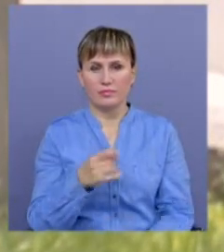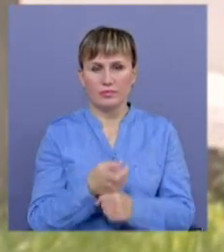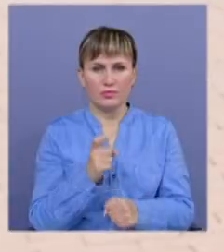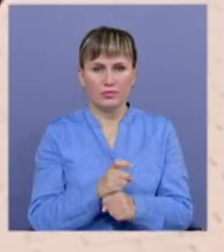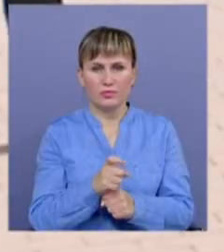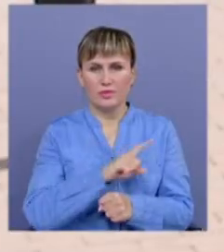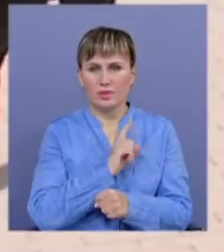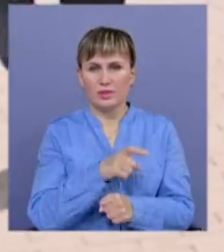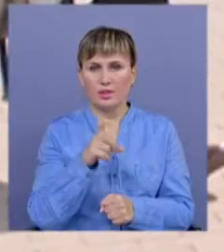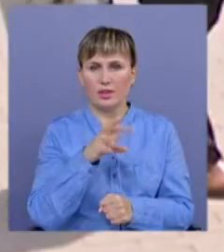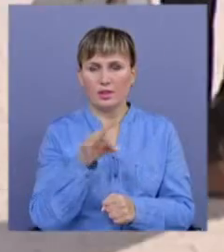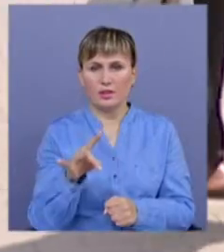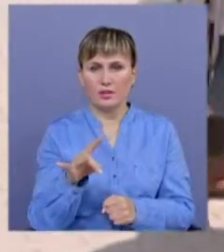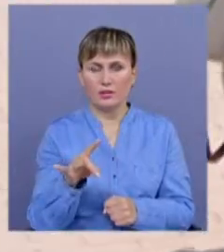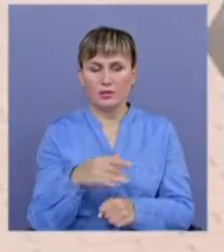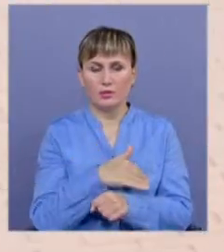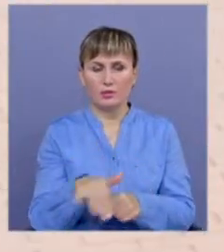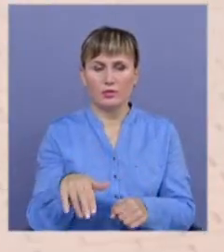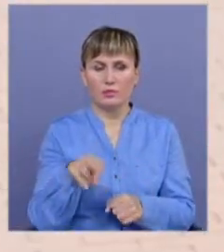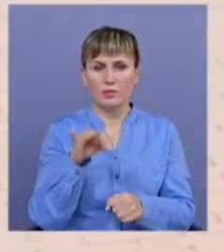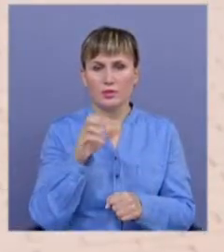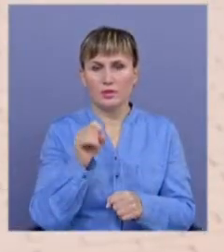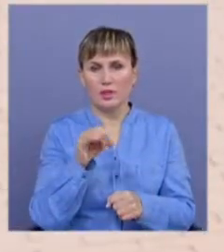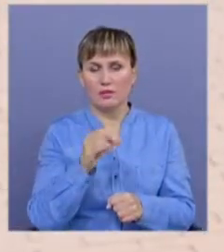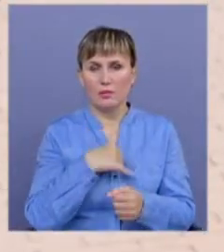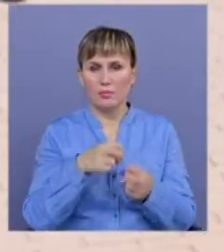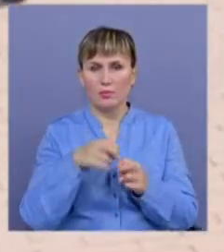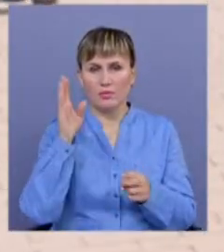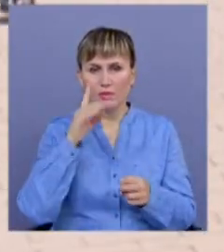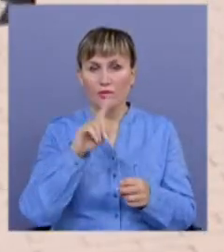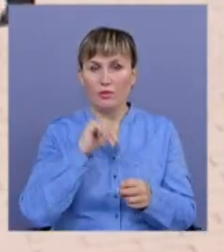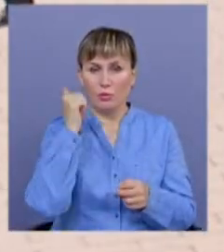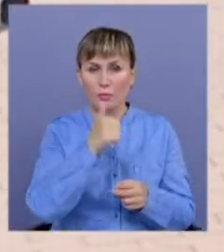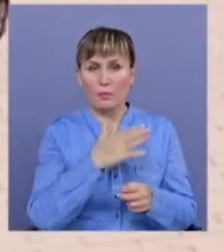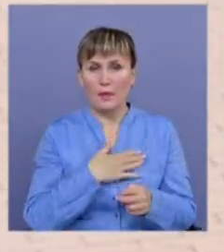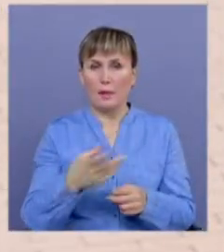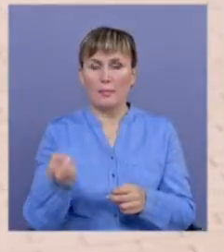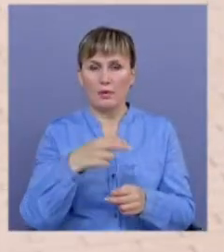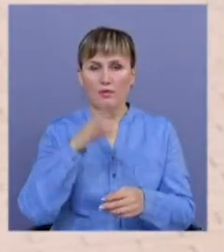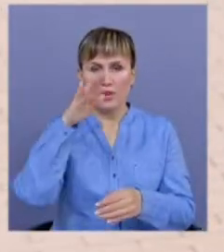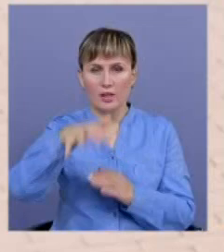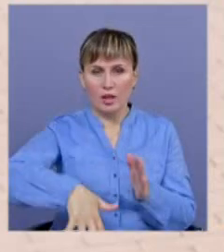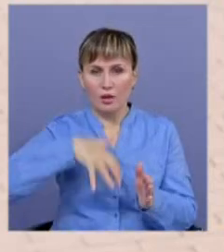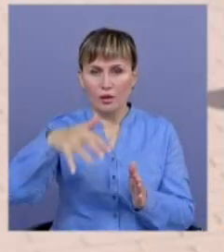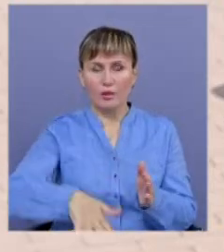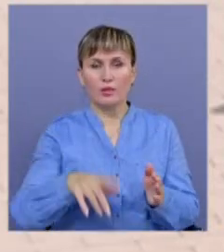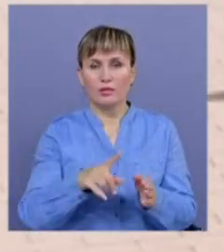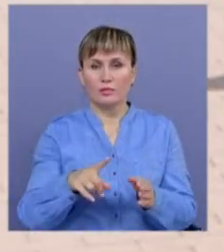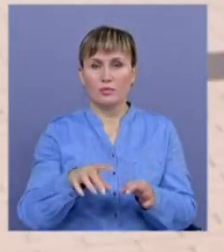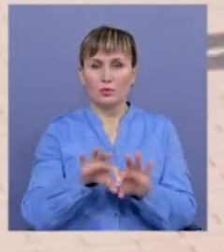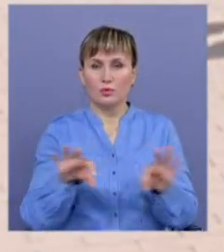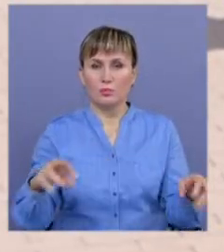хлорированная. Улица Писарева, у нас проблема с водой. За год приходят, нам роют эту, чтобы добраться до